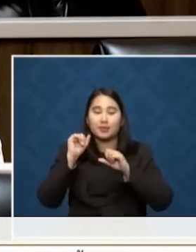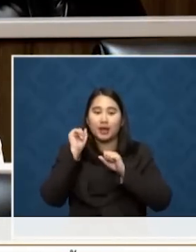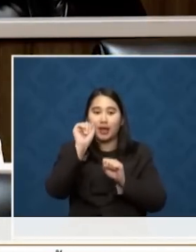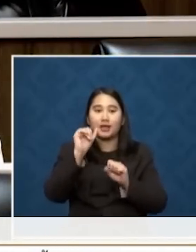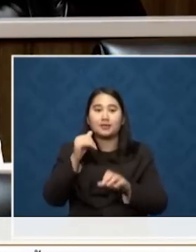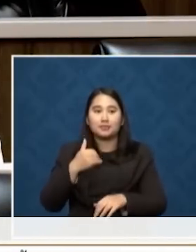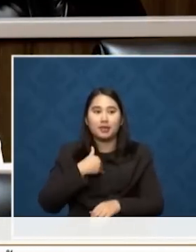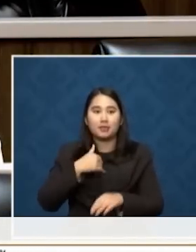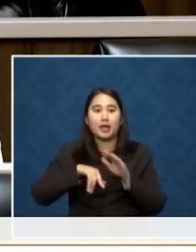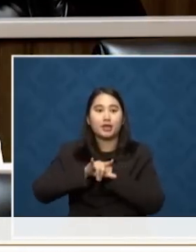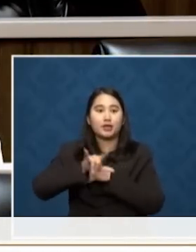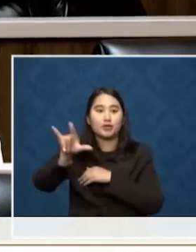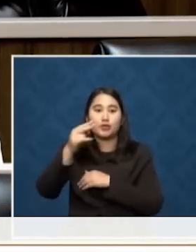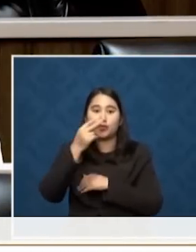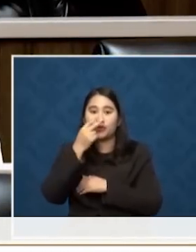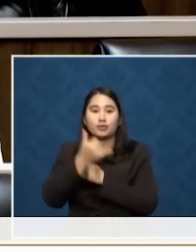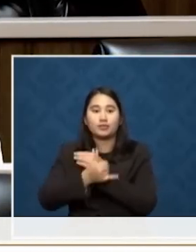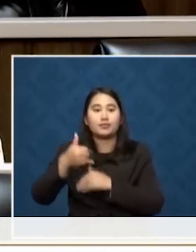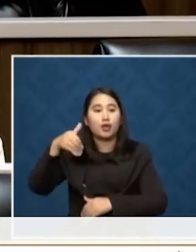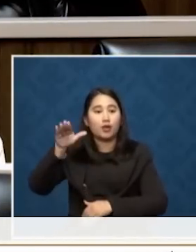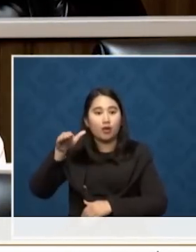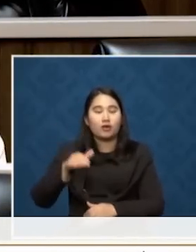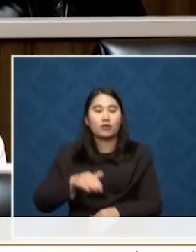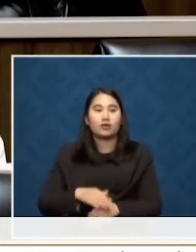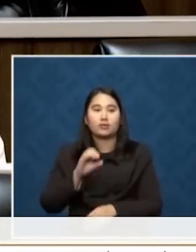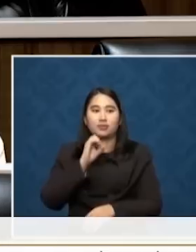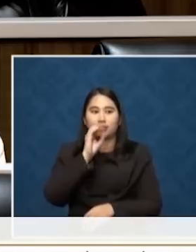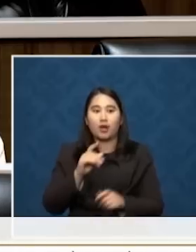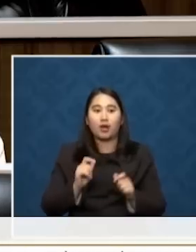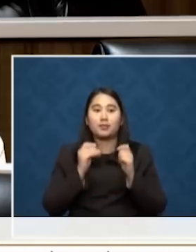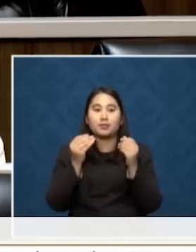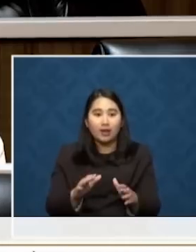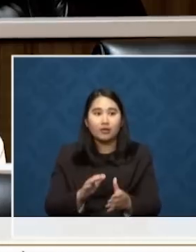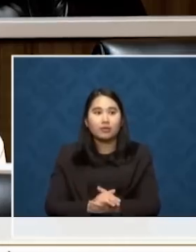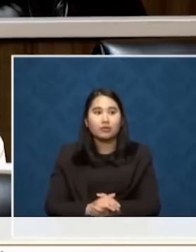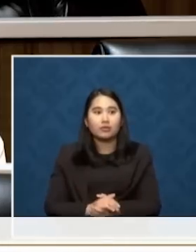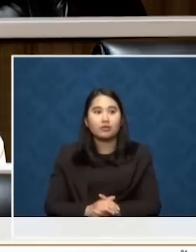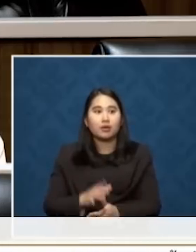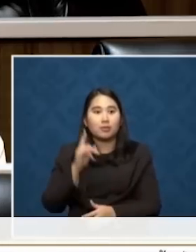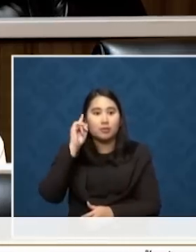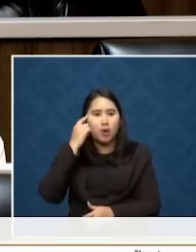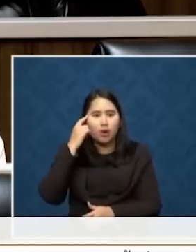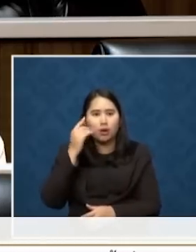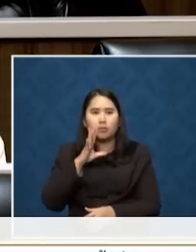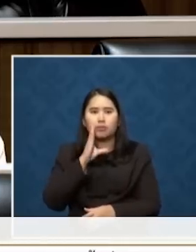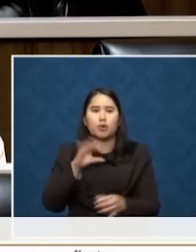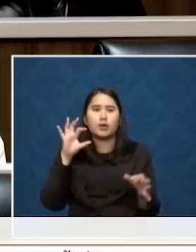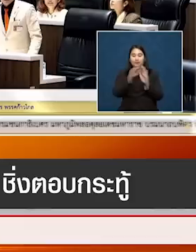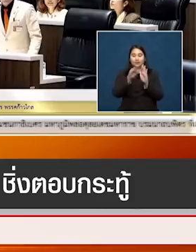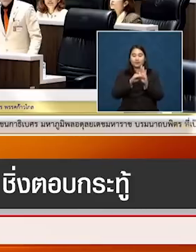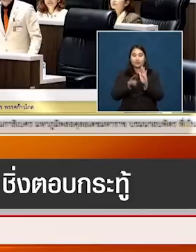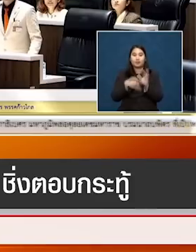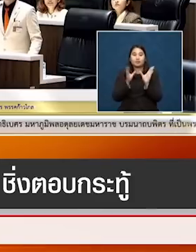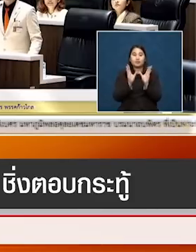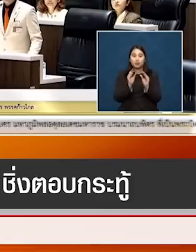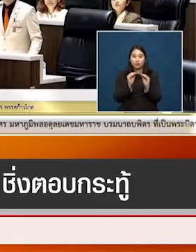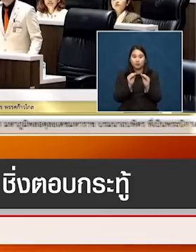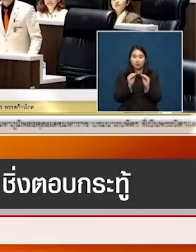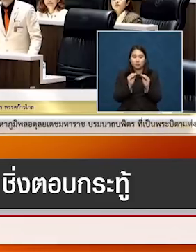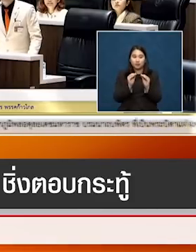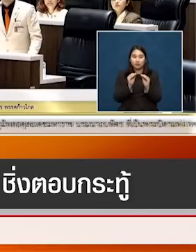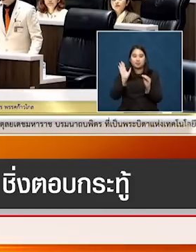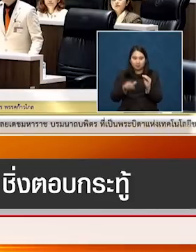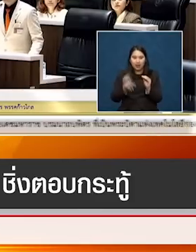านเดินทางไปดูงานที่ต่างประเทศแล้วก็มอบหมายมาแล้วไม่ทราบว่าจะพาดพิงทำอะไรคะ อันนี้จริงๆอ่ะ